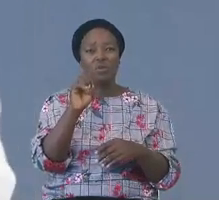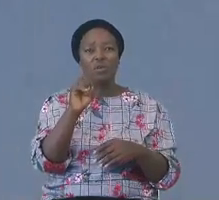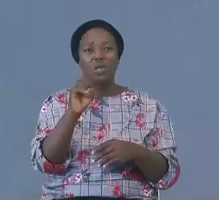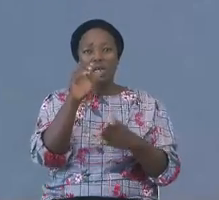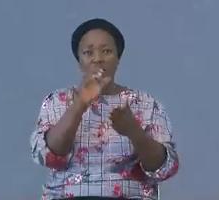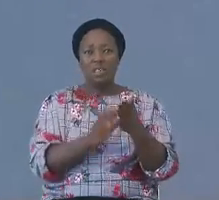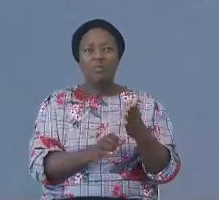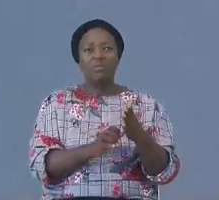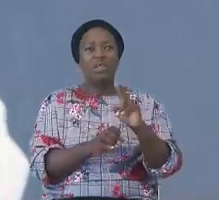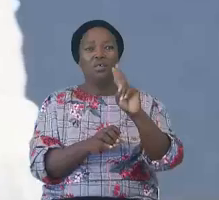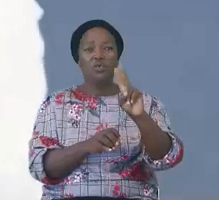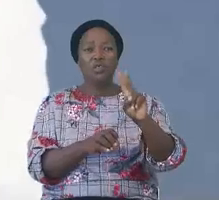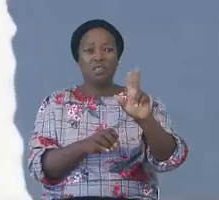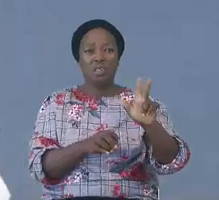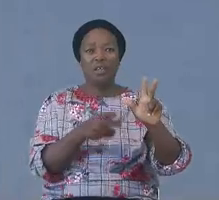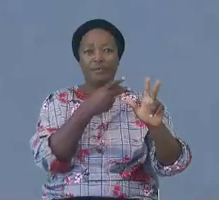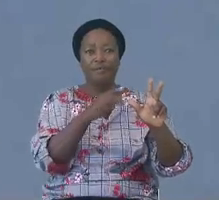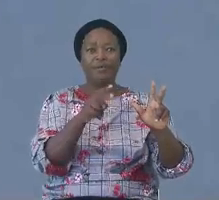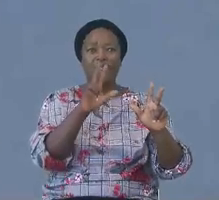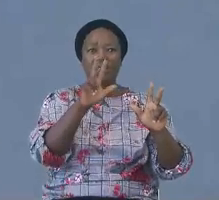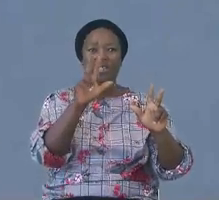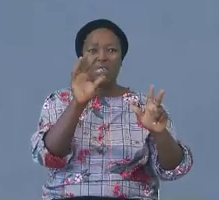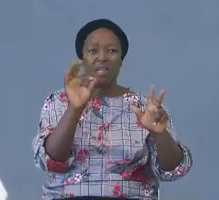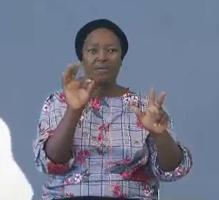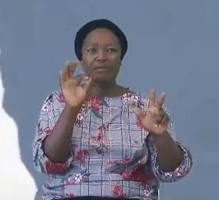Maintenant, voyez ceci en Luc